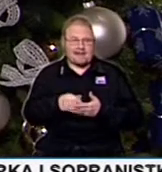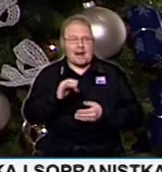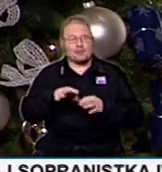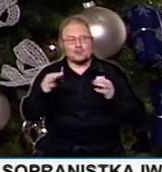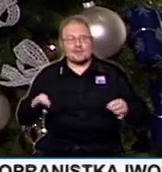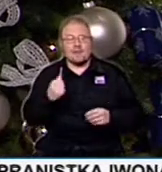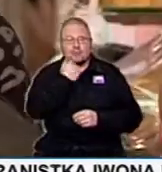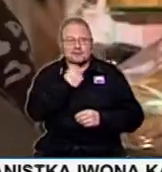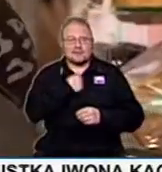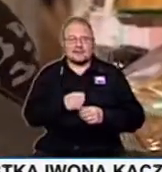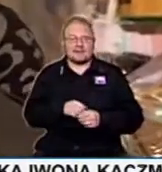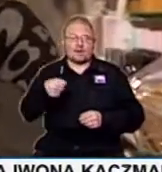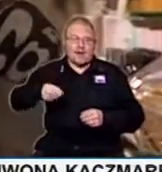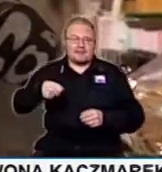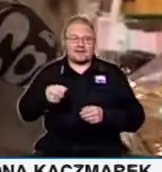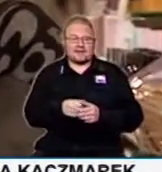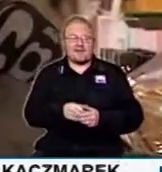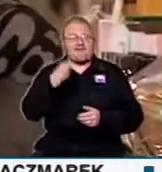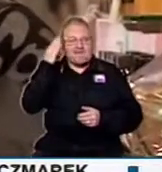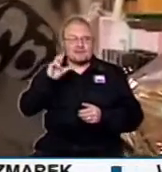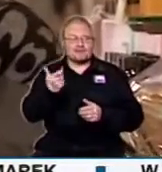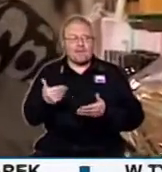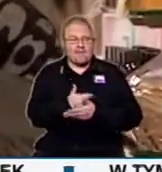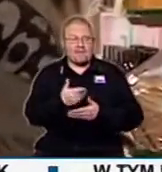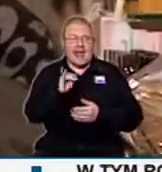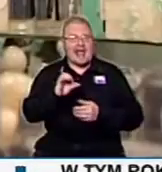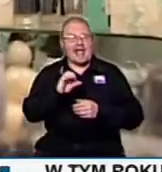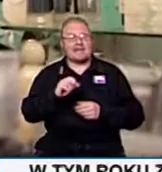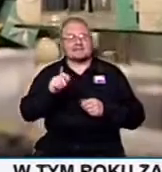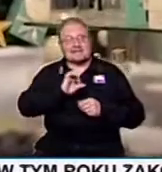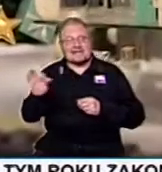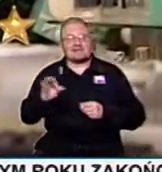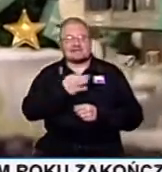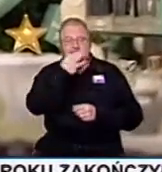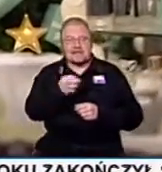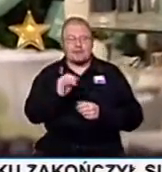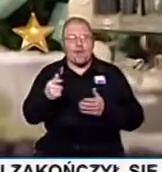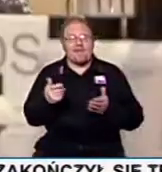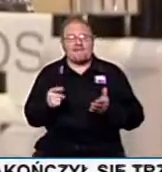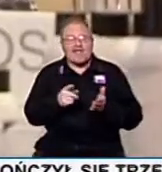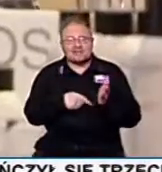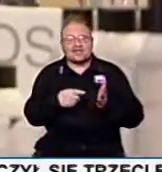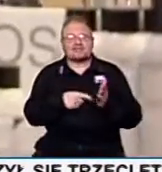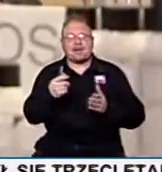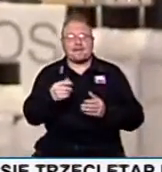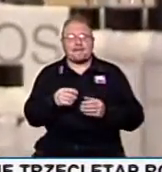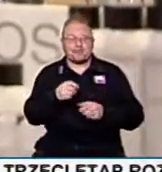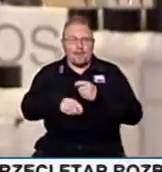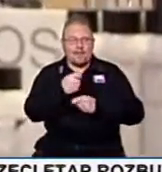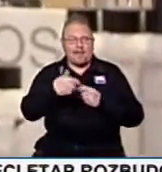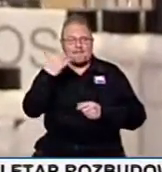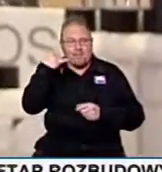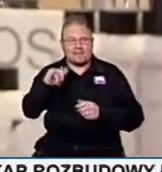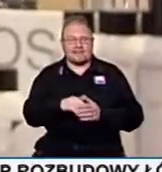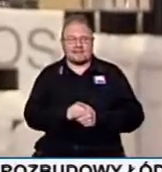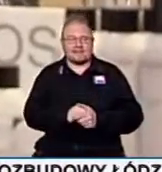torebki i akcesoria. Wiemy, co w tym sezonie jest modne, ale ekspertów zapytaliśmy też o najczęściej popełniane przez panów i panie